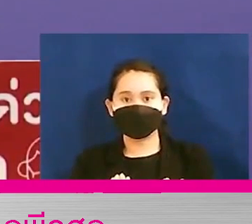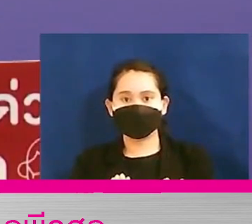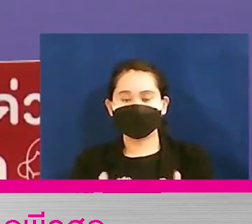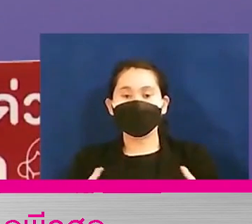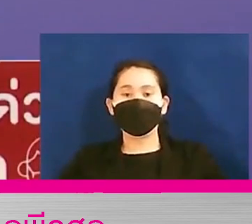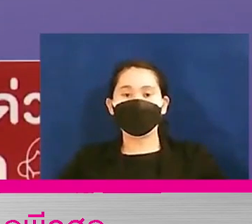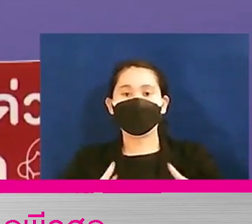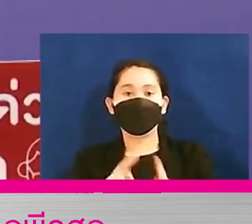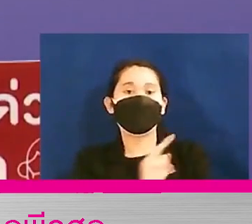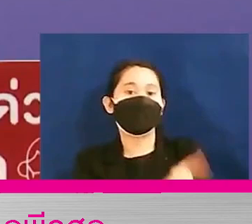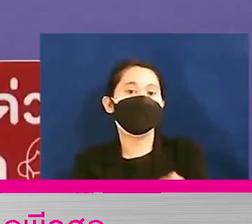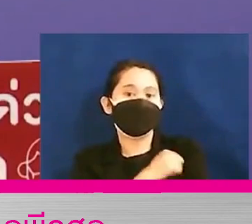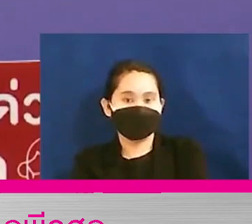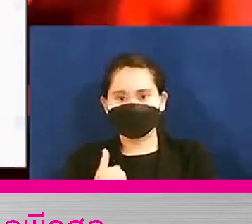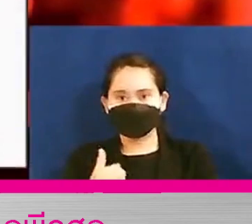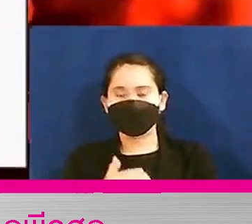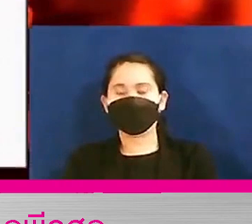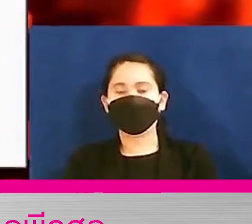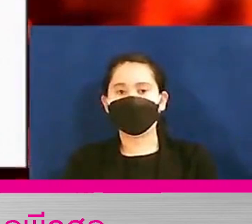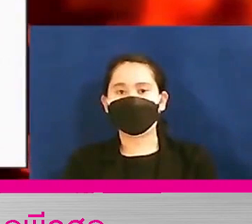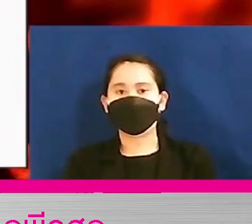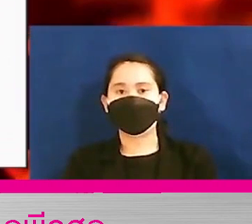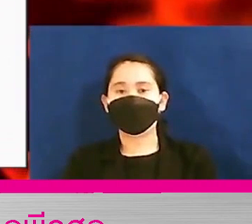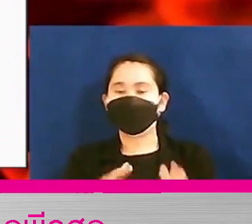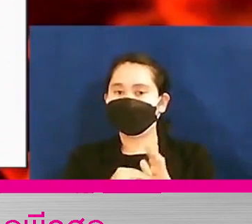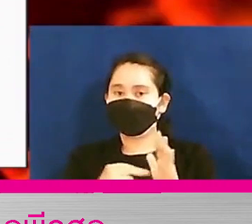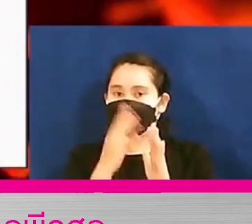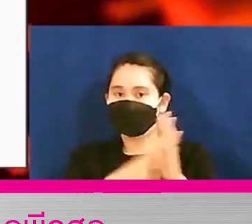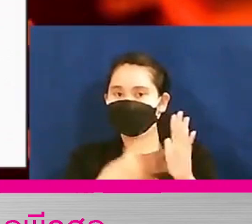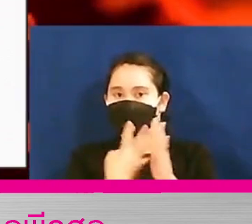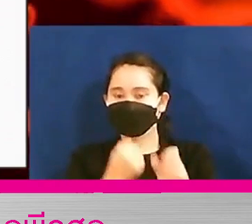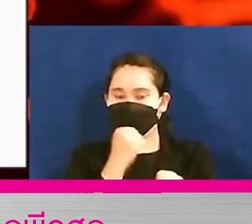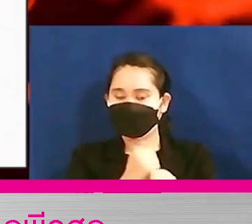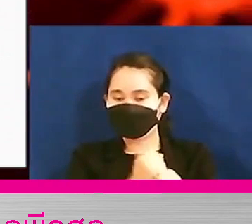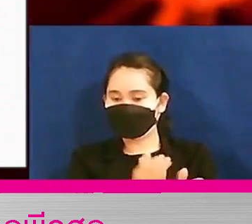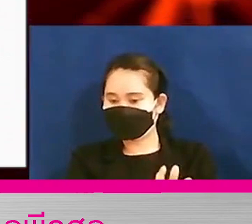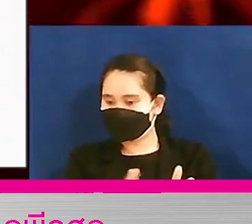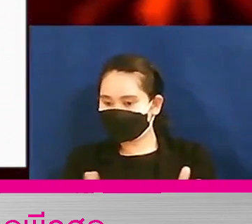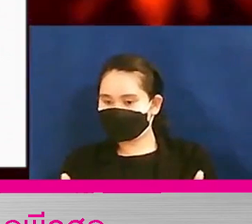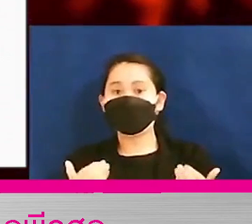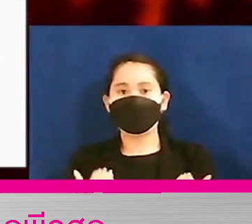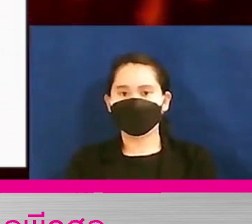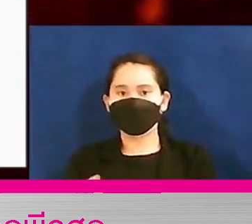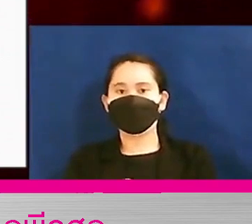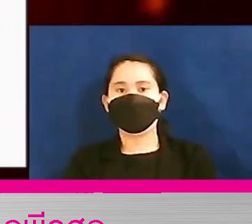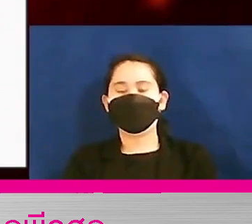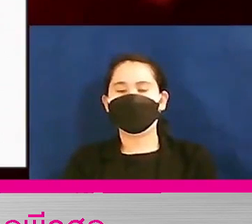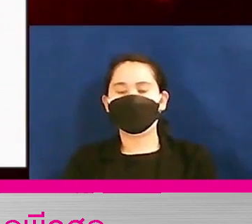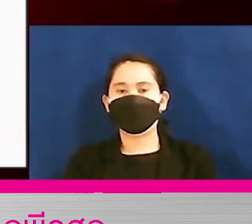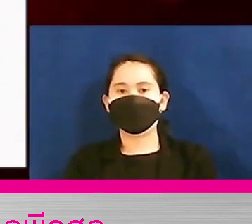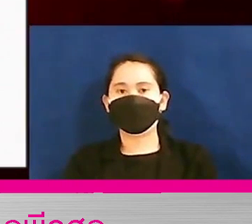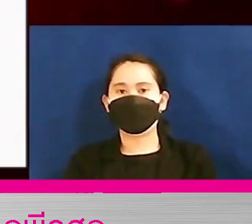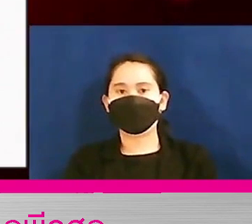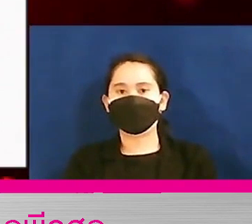โกวิชนายทิ้งกลับไปรักษาภูมิลำเนาสะสมถึงวันที่ 1กรกฎาคมถึง 4สิงหาคมขณะนี้ส่งกลับแล้ว 94000